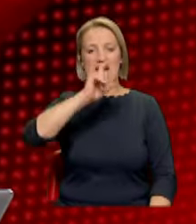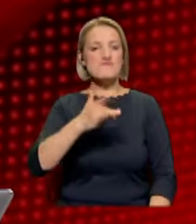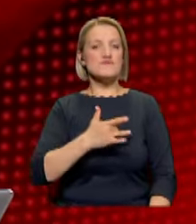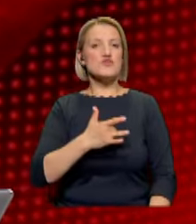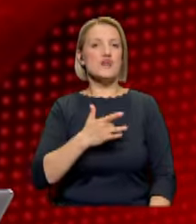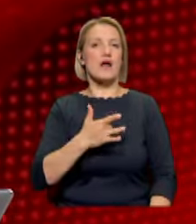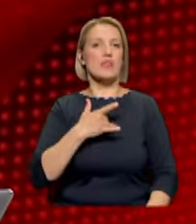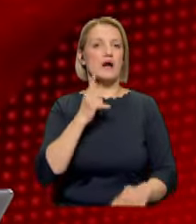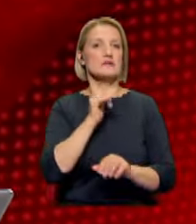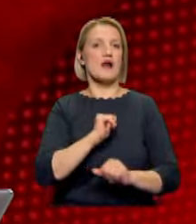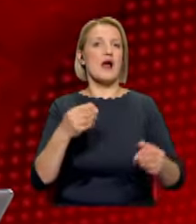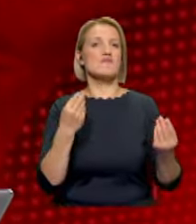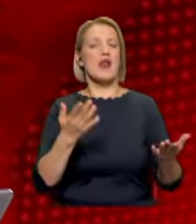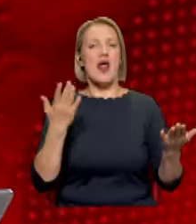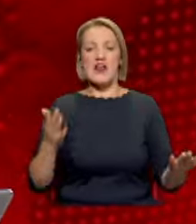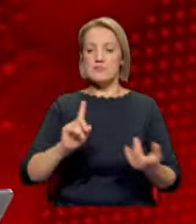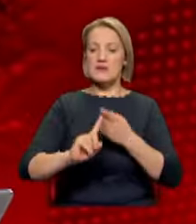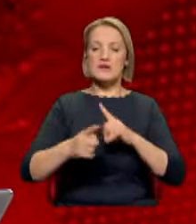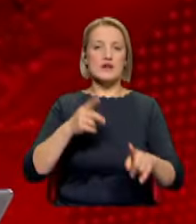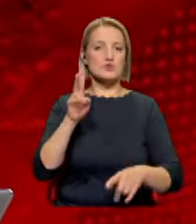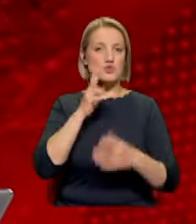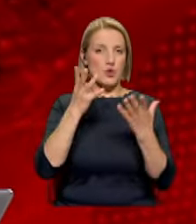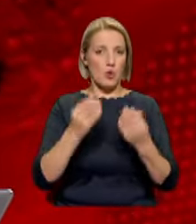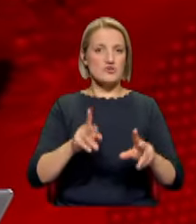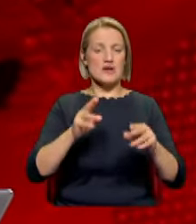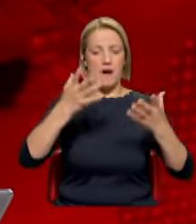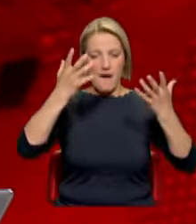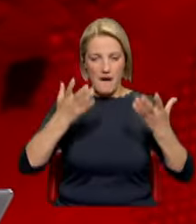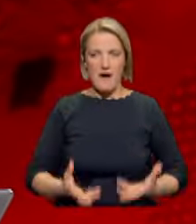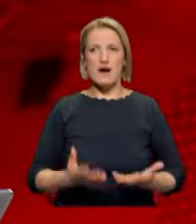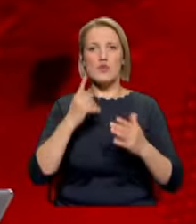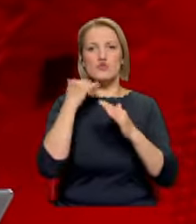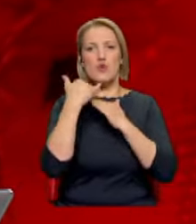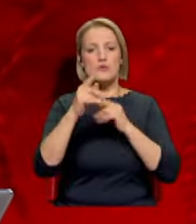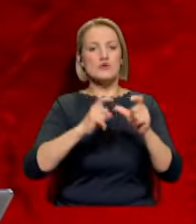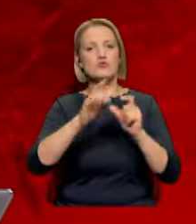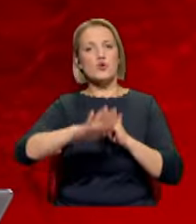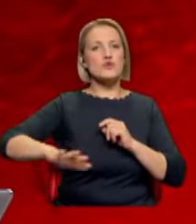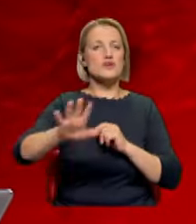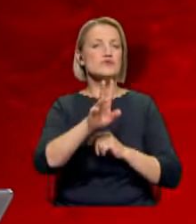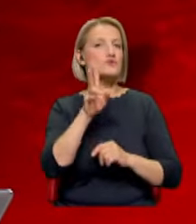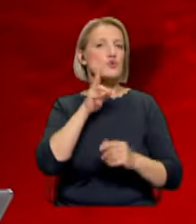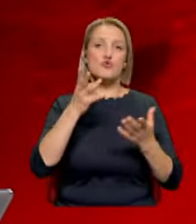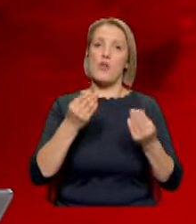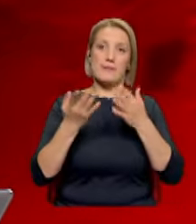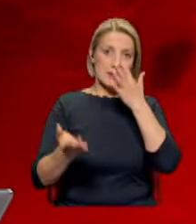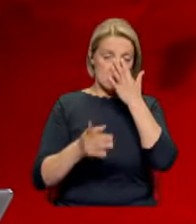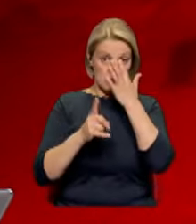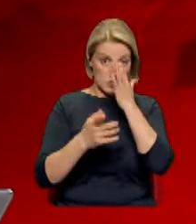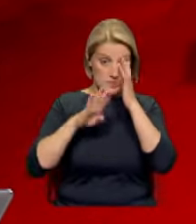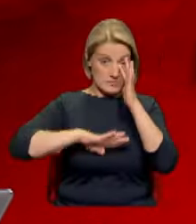vicdanını yaralar ve elbette siyasi sonuçları olacağı gibi ağır toplumsal ve sosyolojik sonuçları da olabilir. Bu katlanan